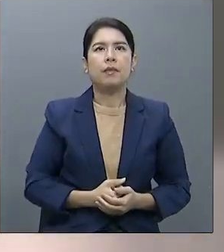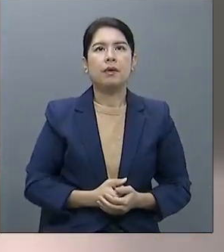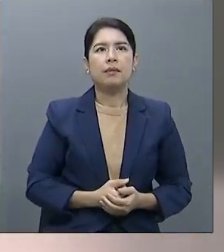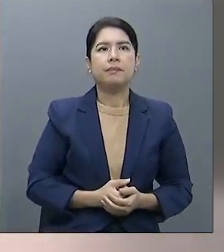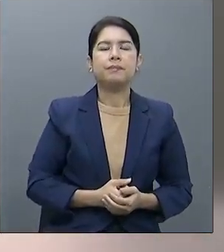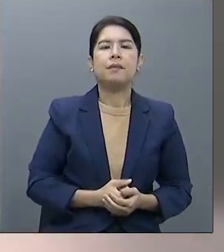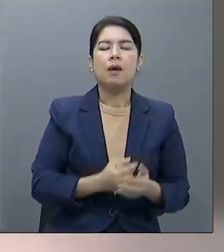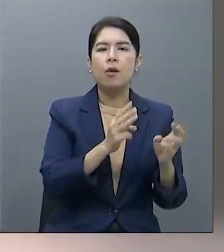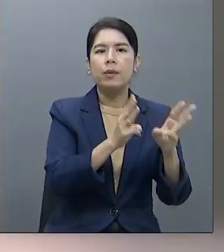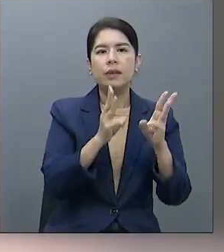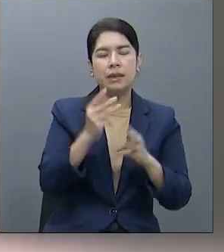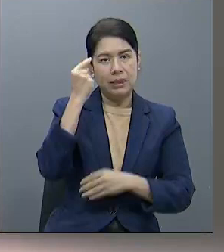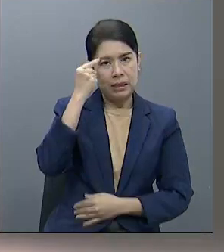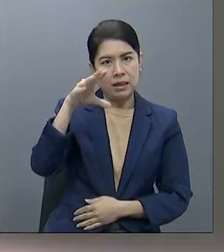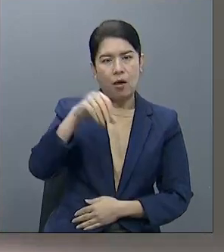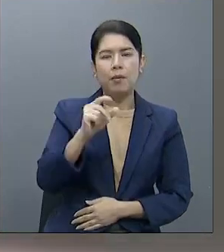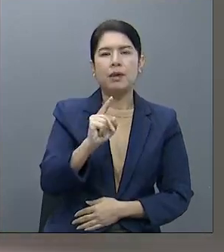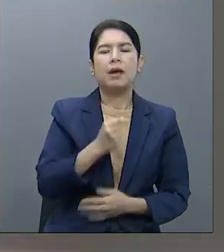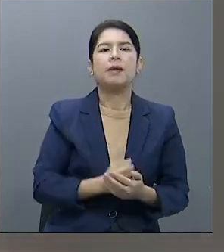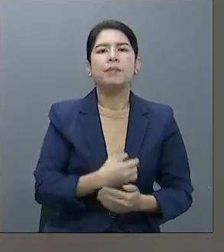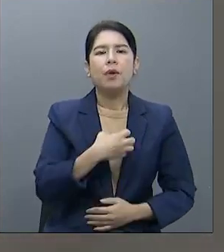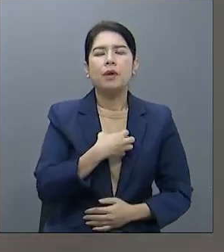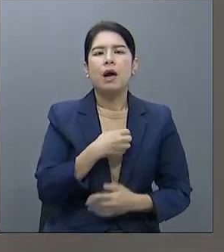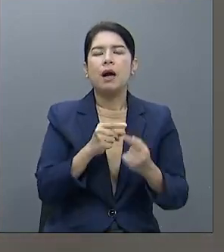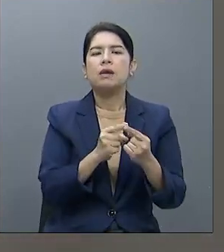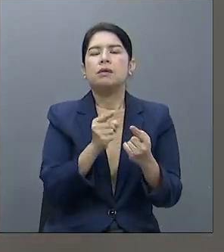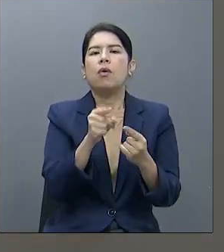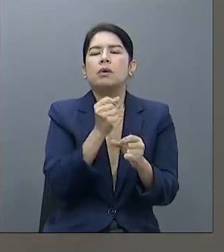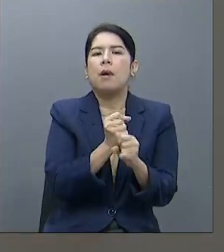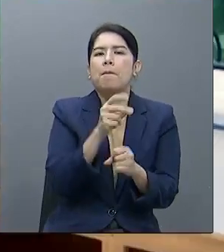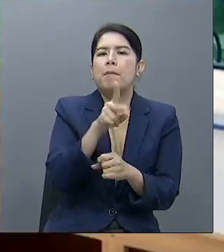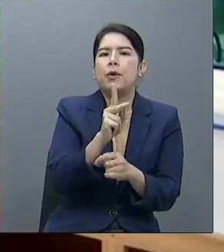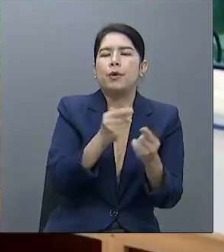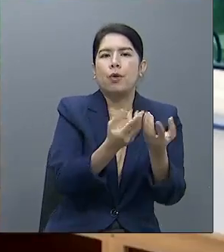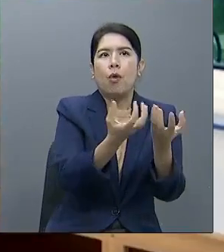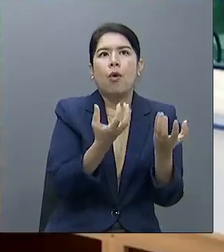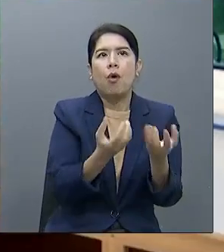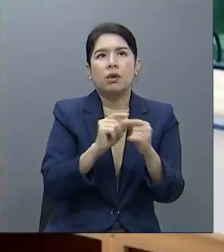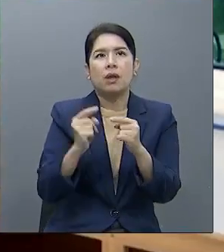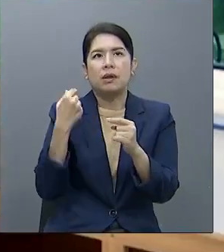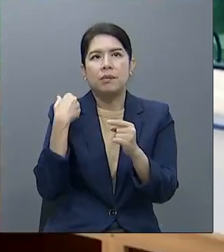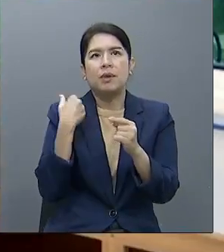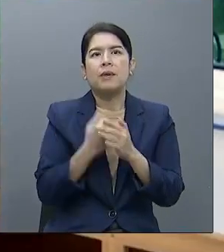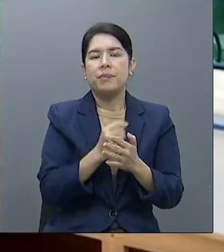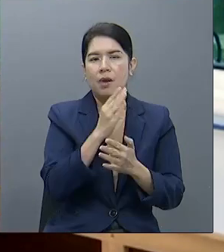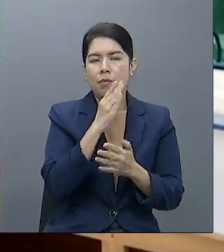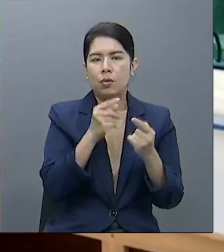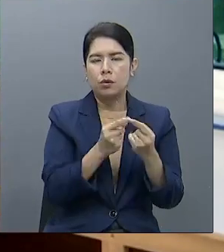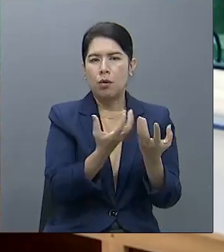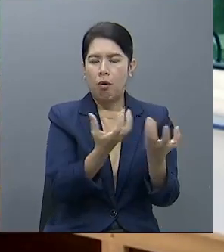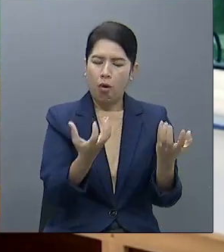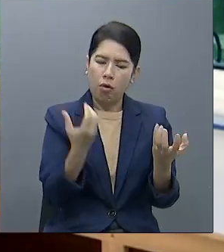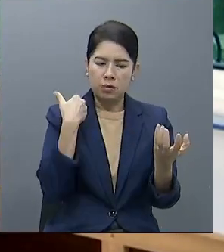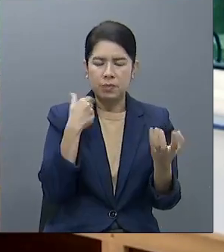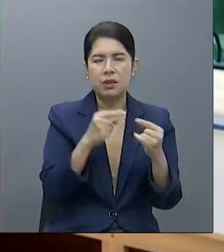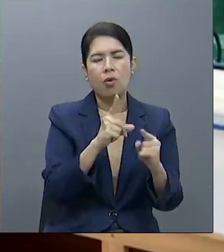แนวคิดนี้เกิดมาจากการอยากจะใช้ประโยชน์จากของเสียนะคะซึ่งปกติของเสียถ้าเรากำจัดไม่ถูกวิธีเนี่ย